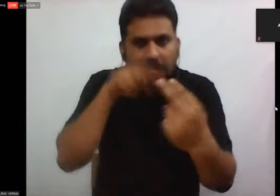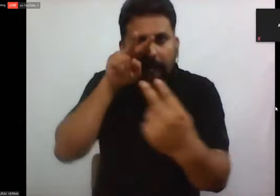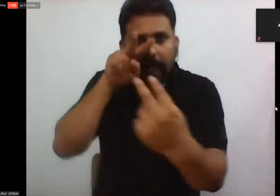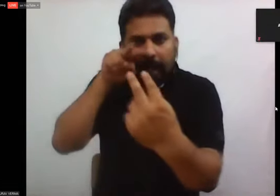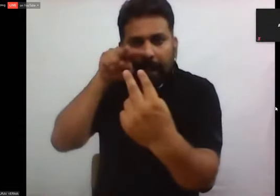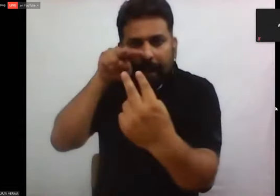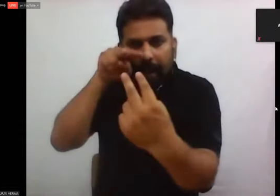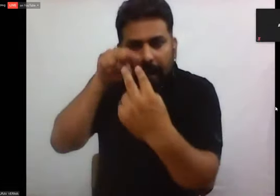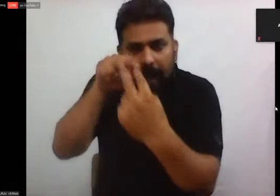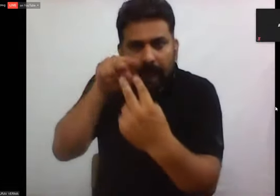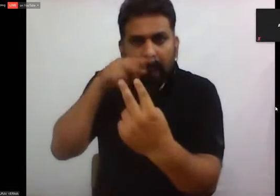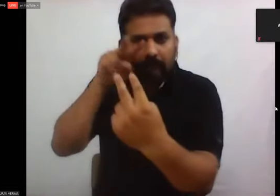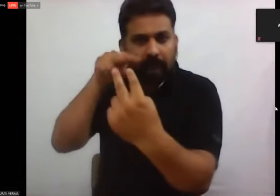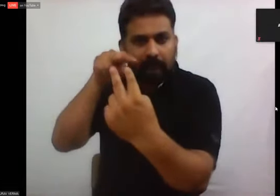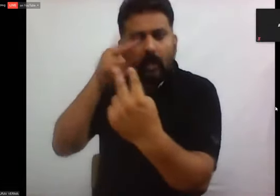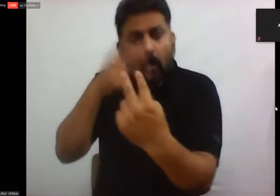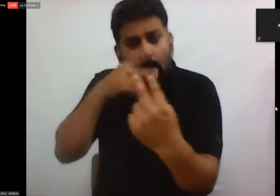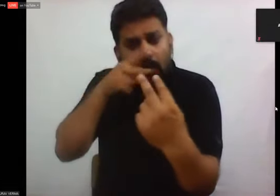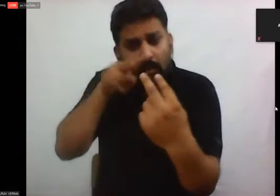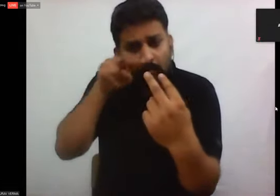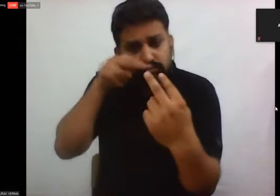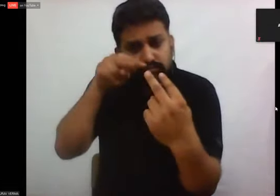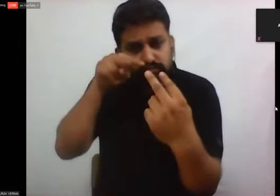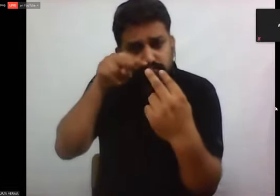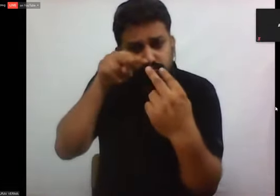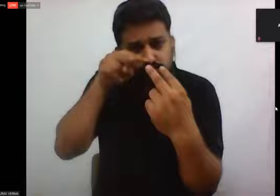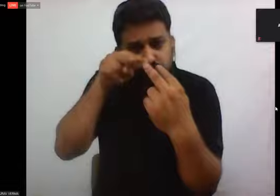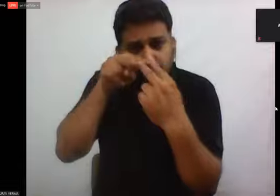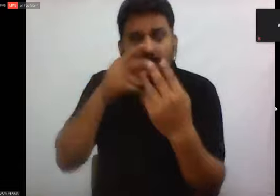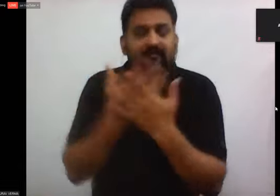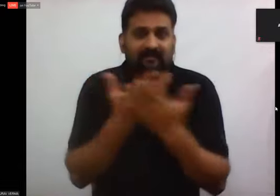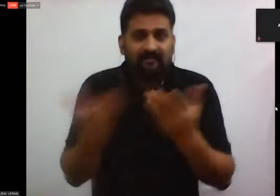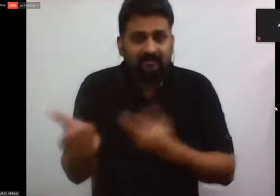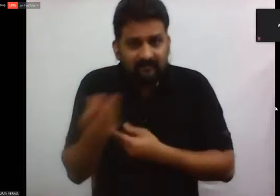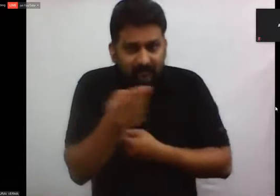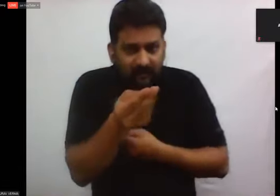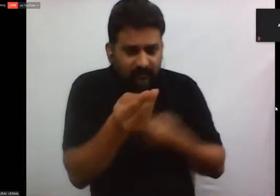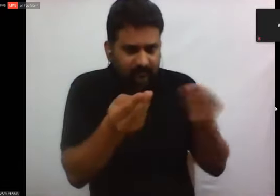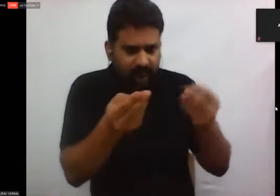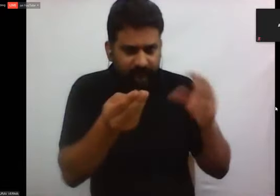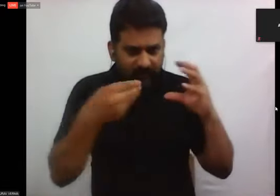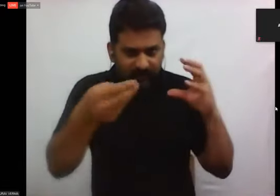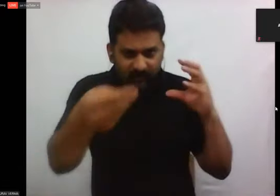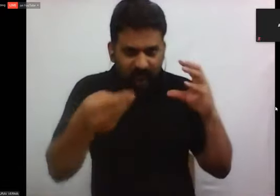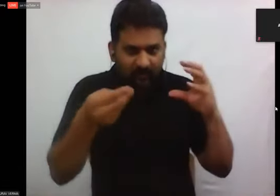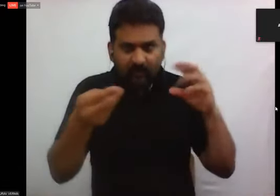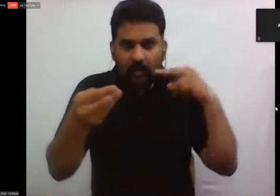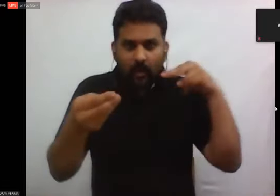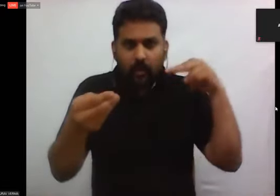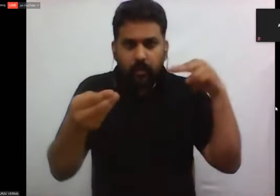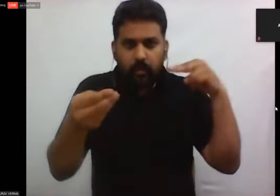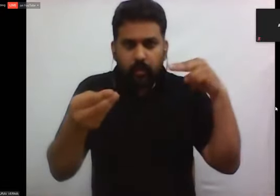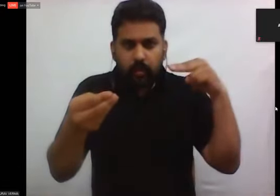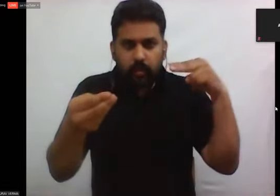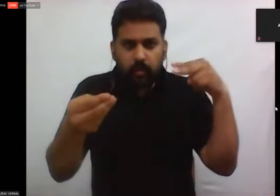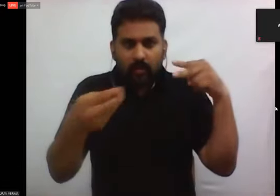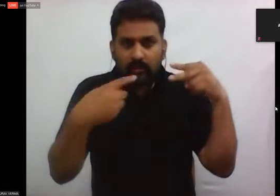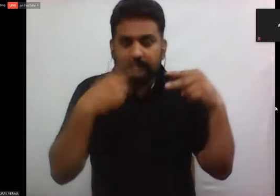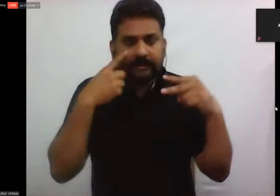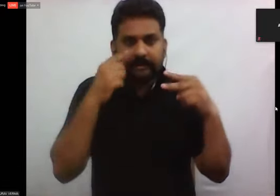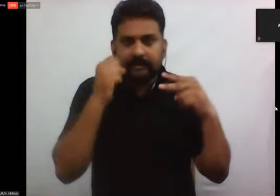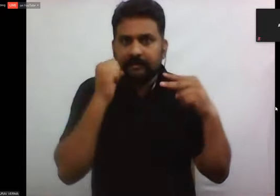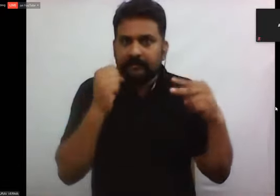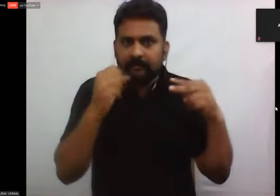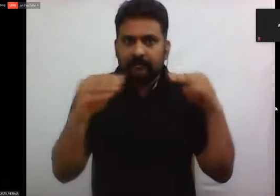है और आप कभी ऑब्जेक्ट को दिखा रहे हैं या ये मूव कर रहे हैं ऑब्जेक्ट को, देन इट विल बी डिफिकल्ट फॉर देम टू फिक्सेट ऑन द